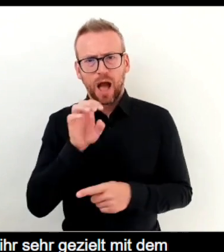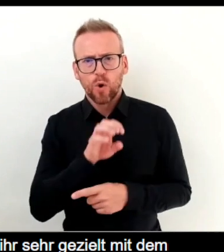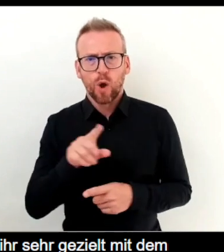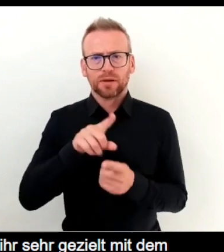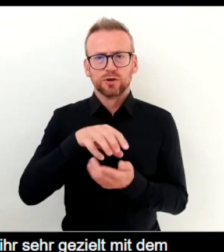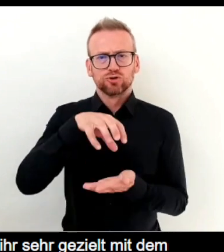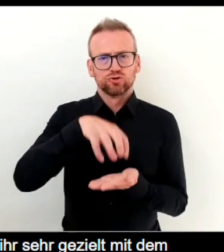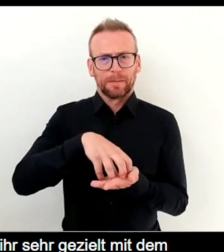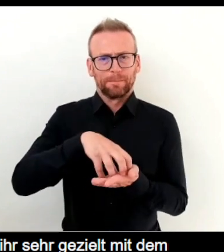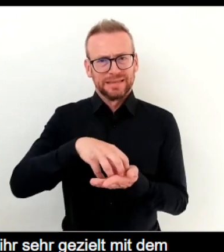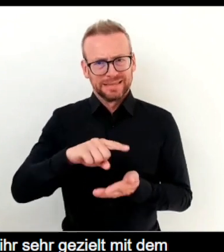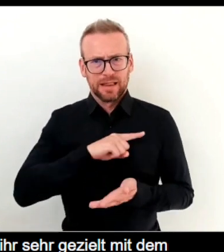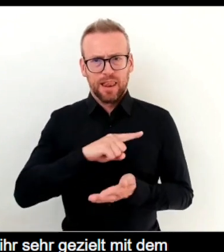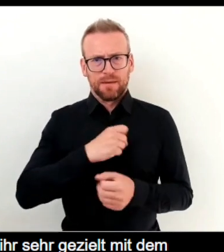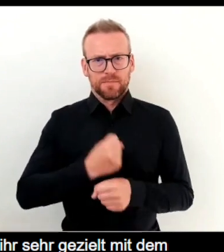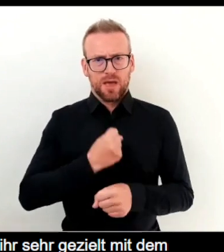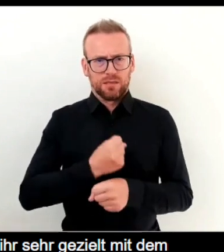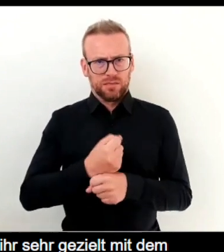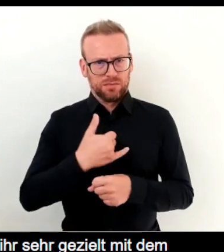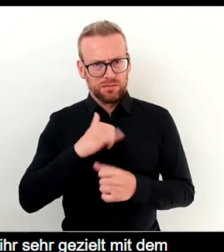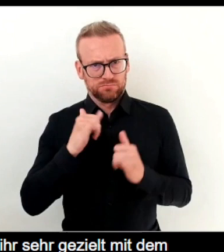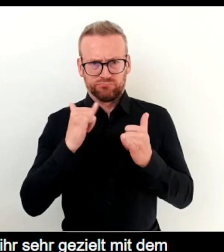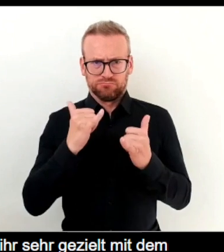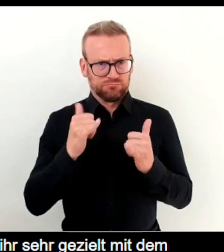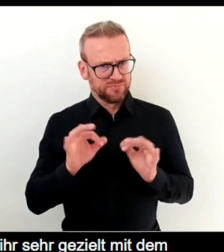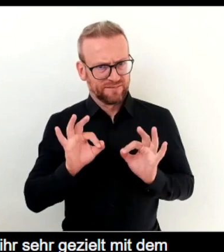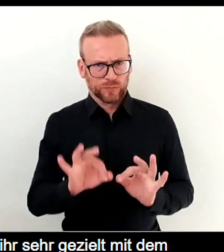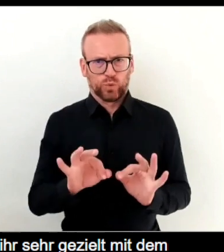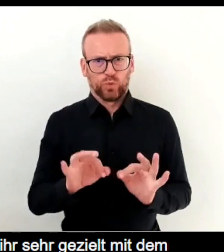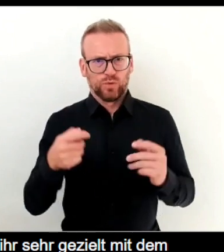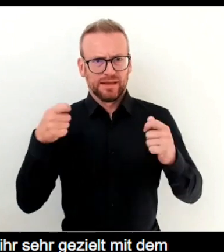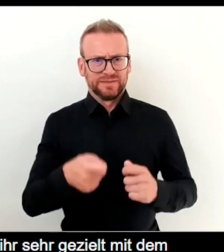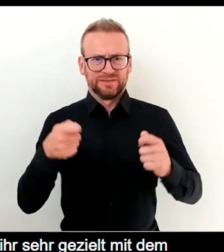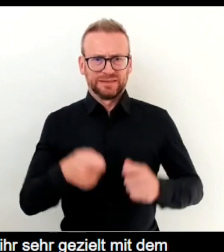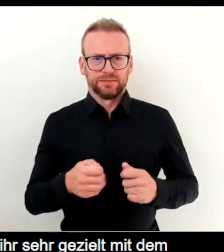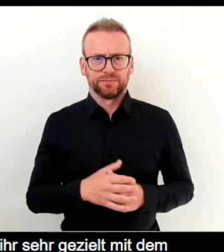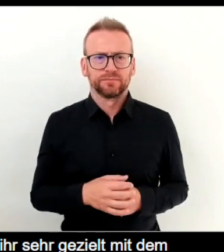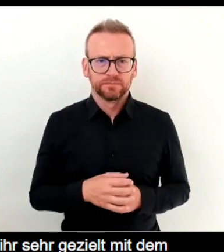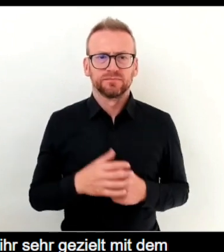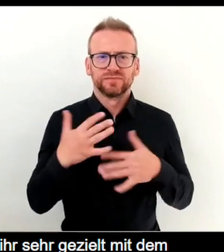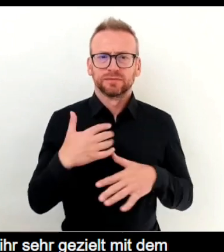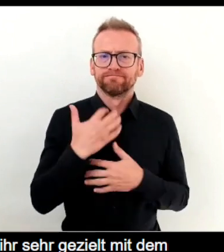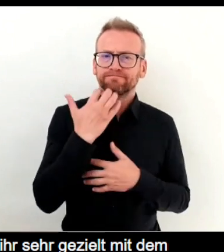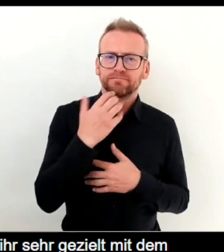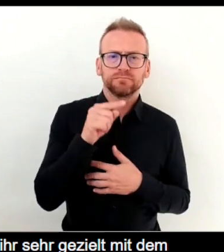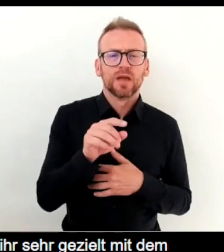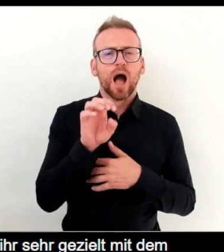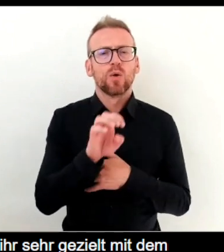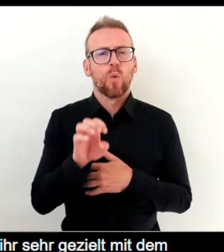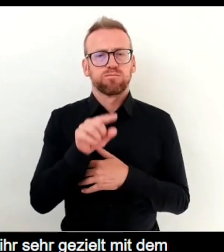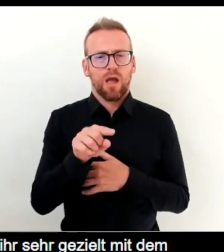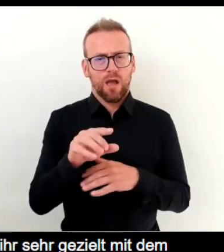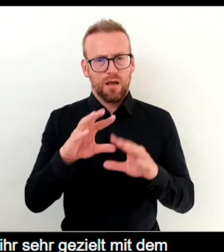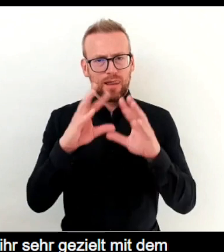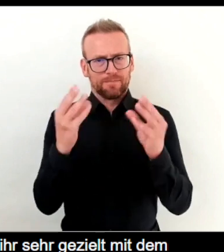Mittelmeer-Anrainerstaaten. Um Ihnen ein Beispiel zu geben, wir haben sehr intensiv gearbeitet mit den Westbalkanstaaten, damit